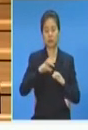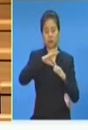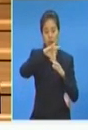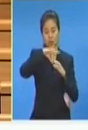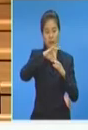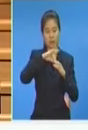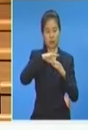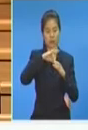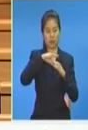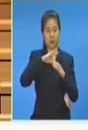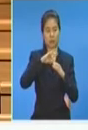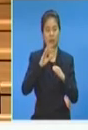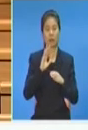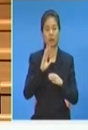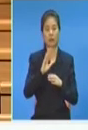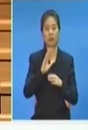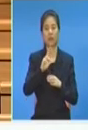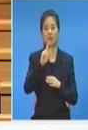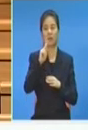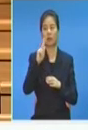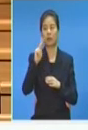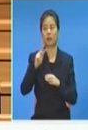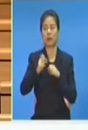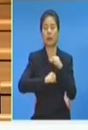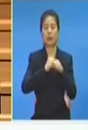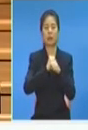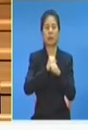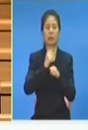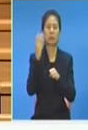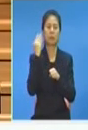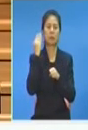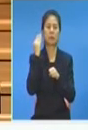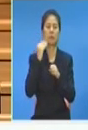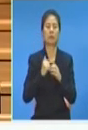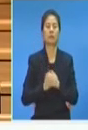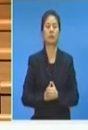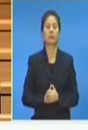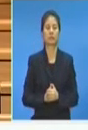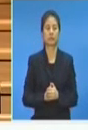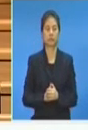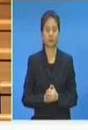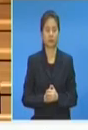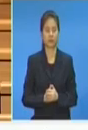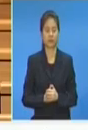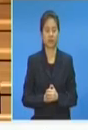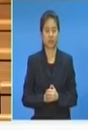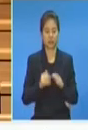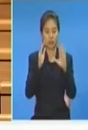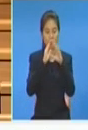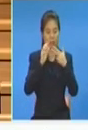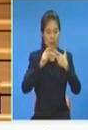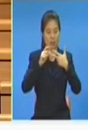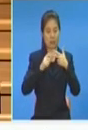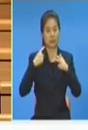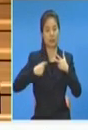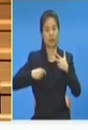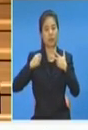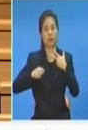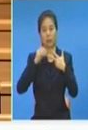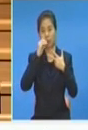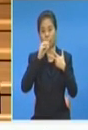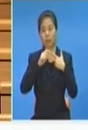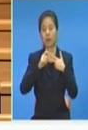ให้ท่านกบเสวยเมื่อหลายปีก่อน และท้ายสุดศาลฎีกาเขียนไว้ในคำพิพากษาฎีกา